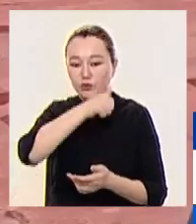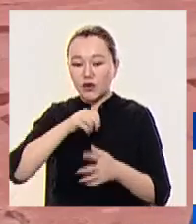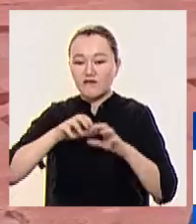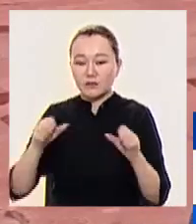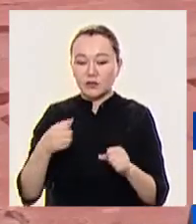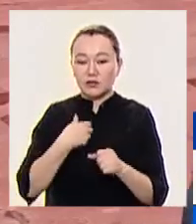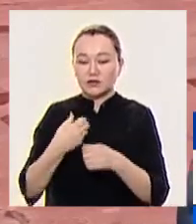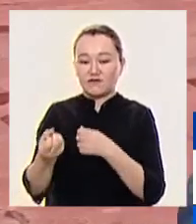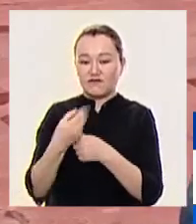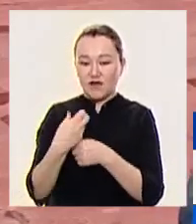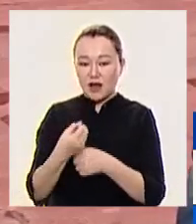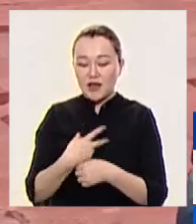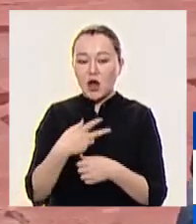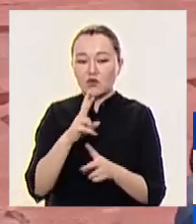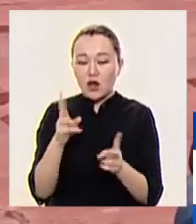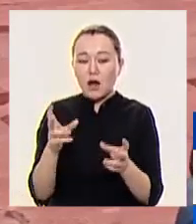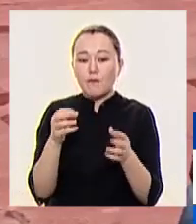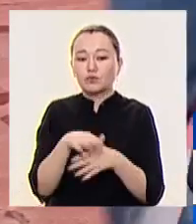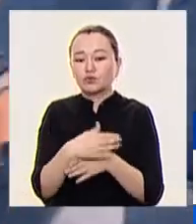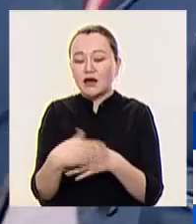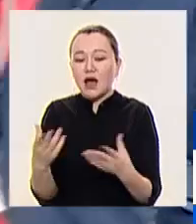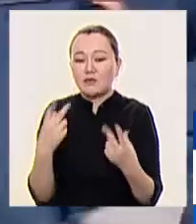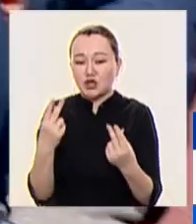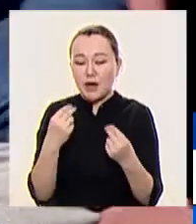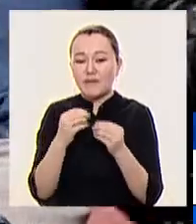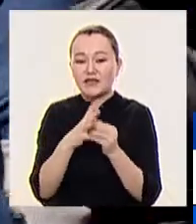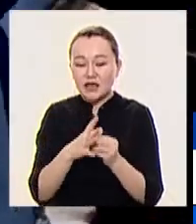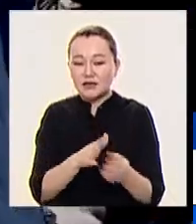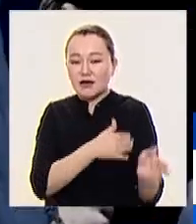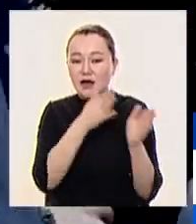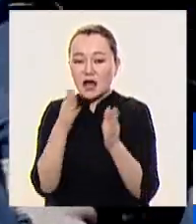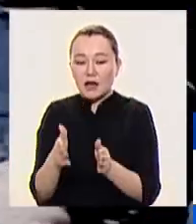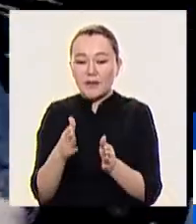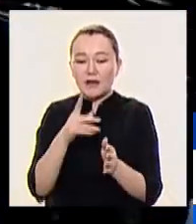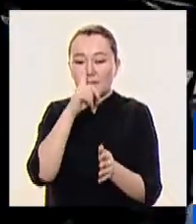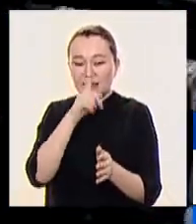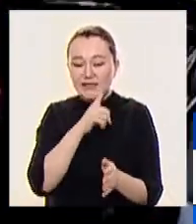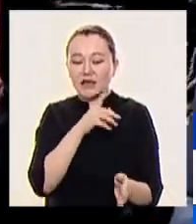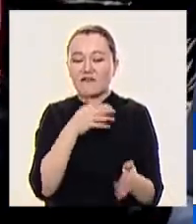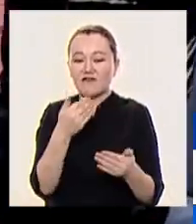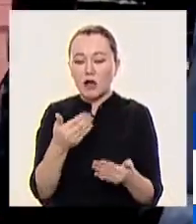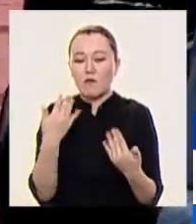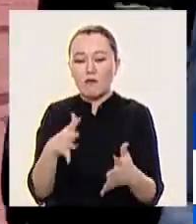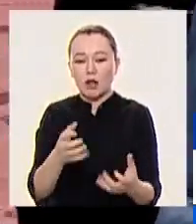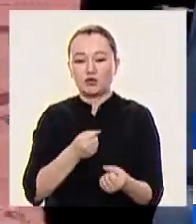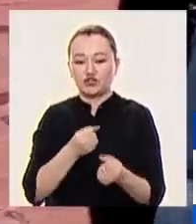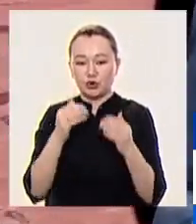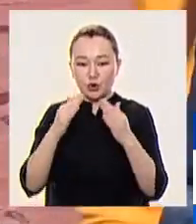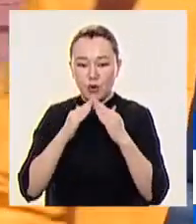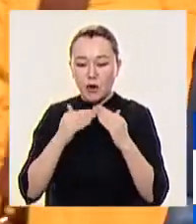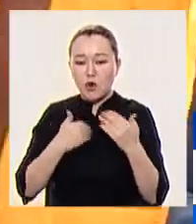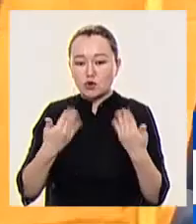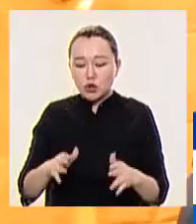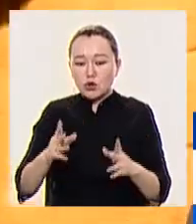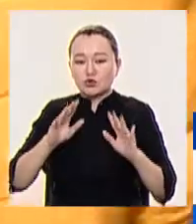нас выпроваживают. Одни пустые обещания, мол, вот 15 числа следующего месяца вы уже получите жилье. Мы уже